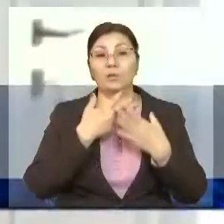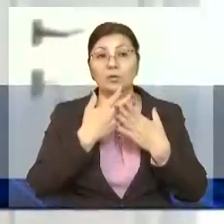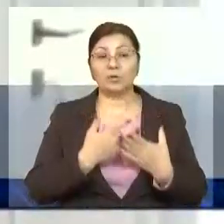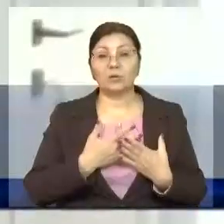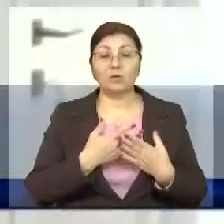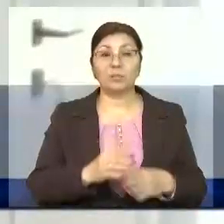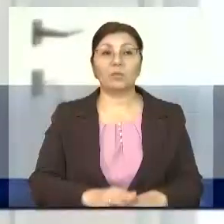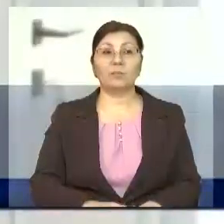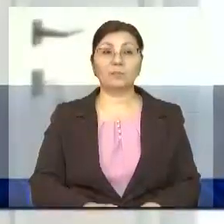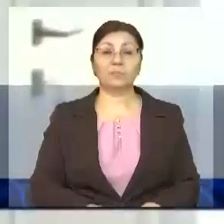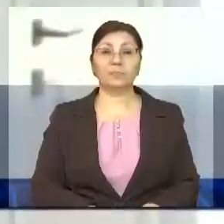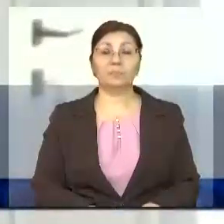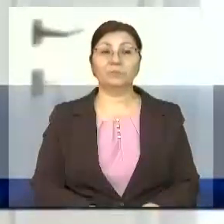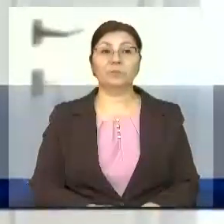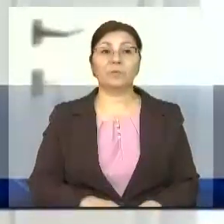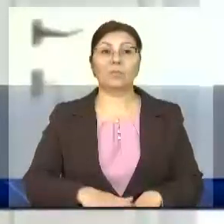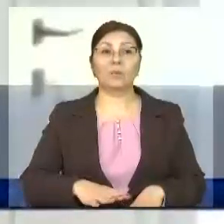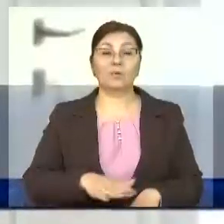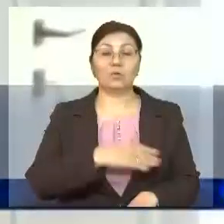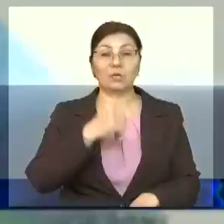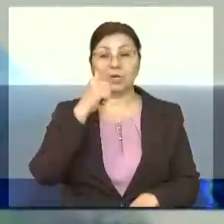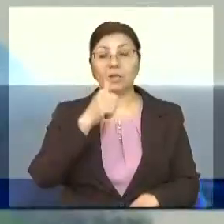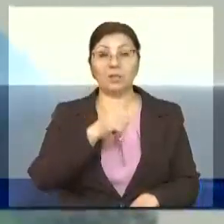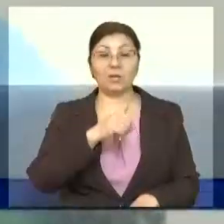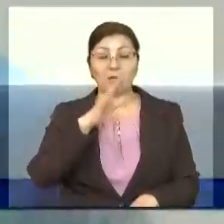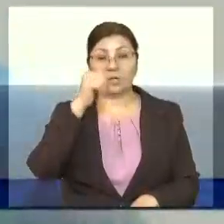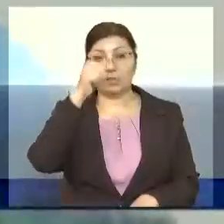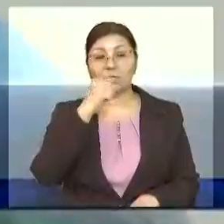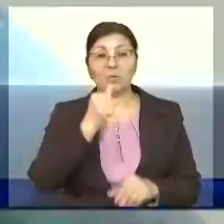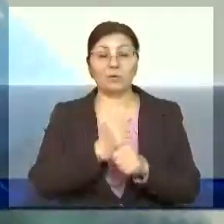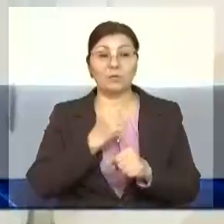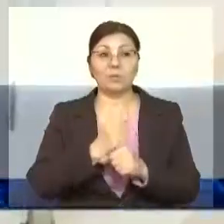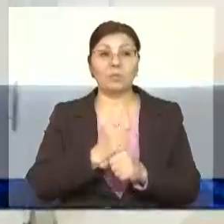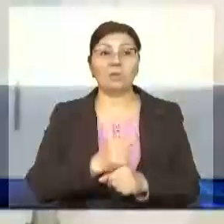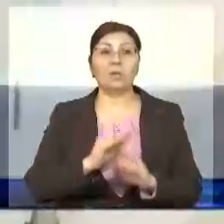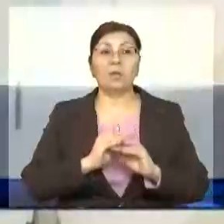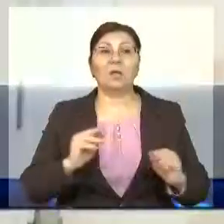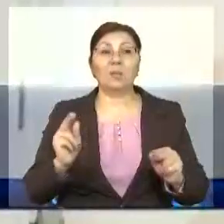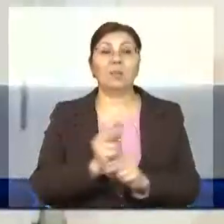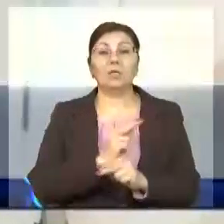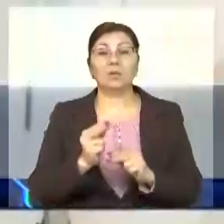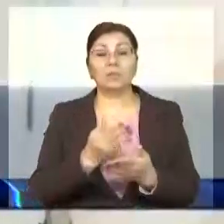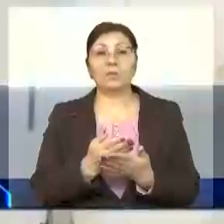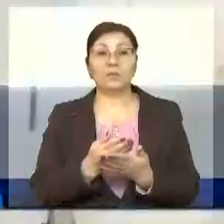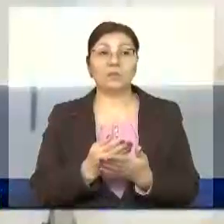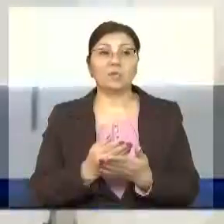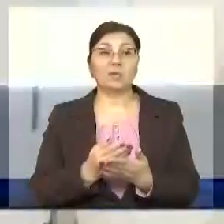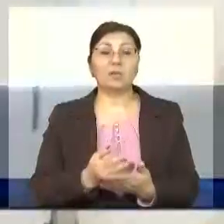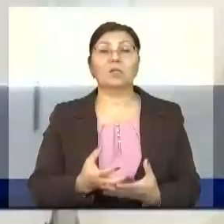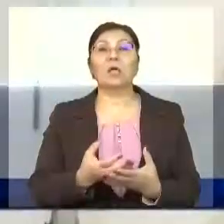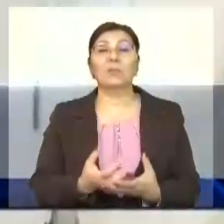келгендіктен осы ұзақ жылдар бойы осы салада қызмет етіп келемін. Бала тәрбиелеу дегенде ерекше әдіс тәсіліміз енді балалармен жылы